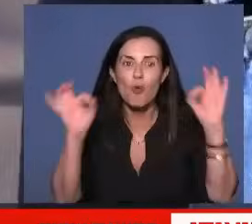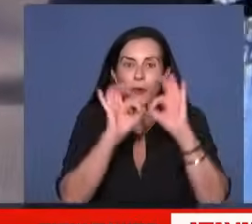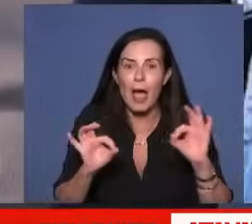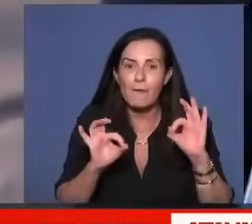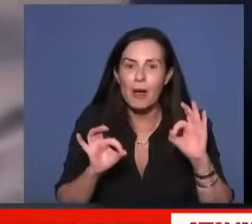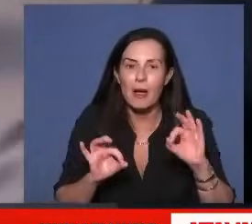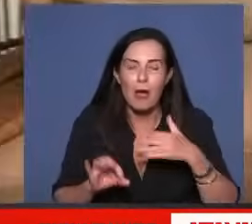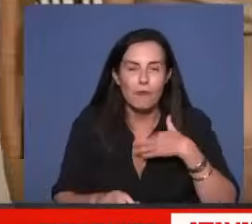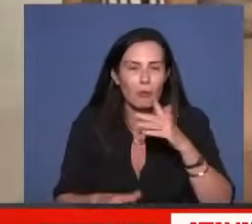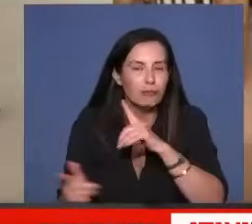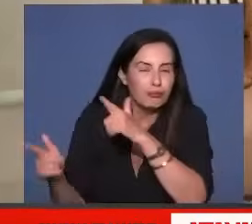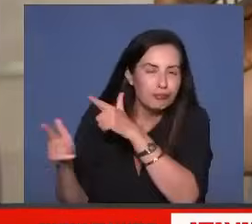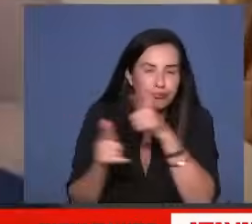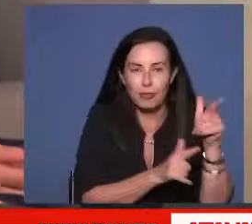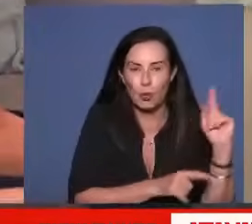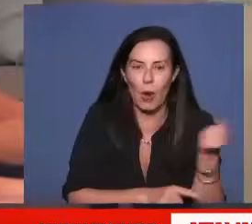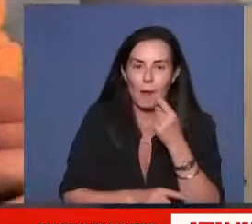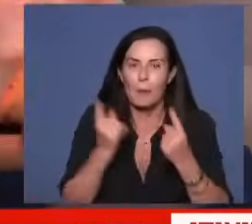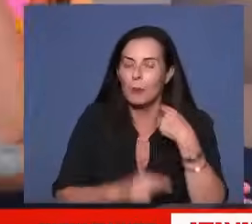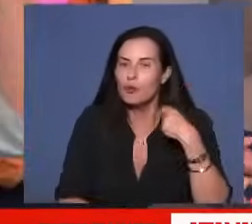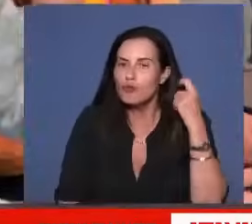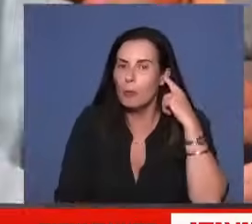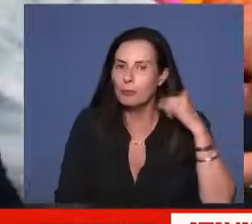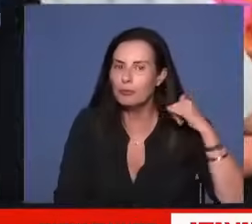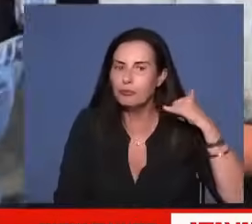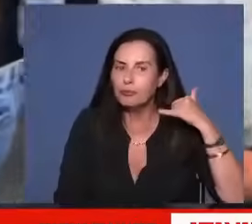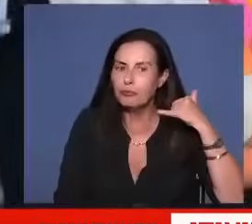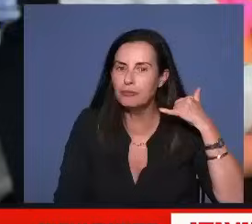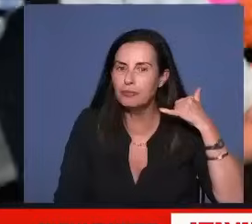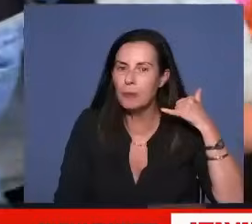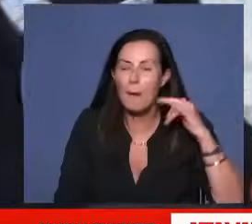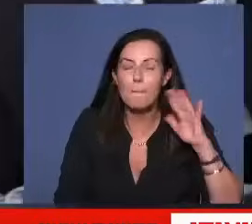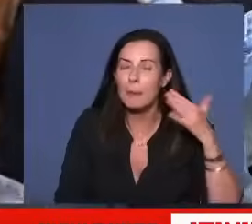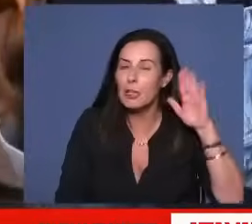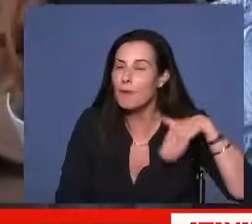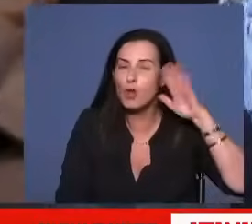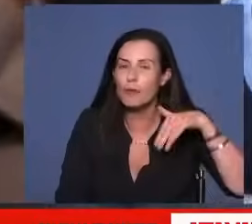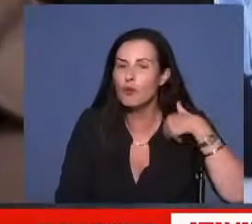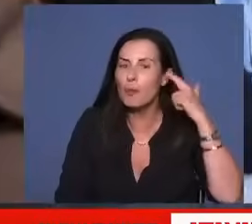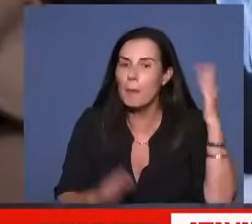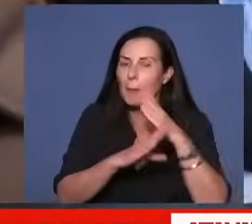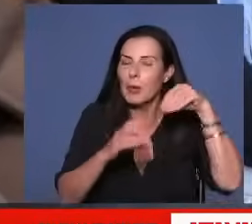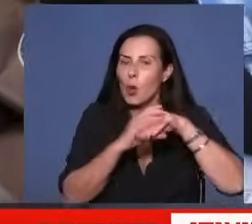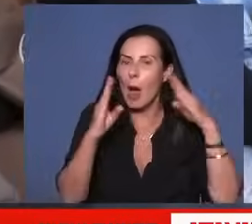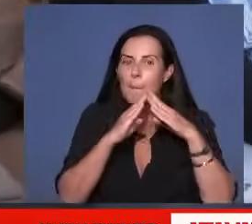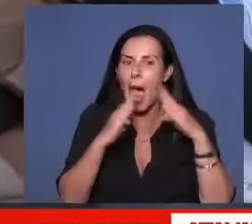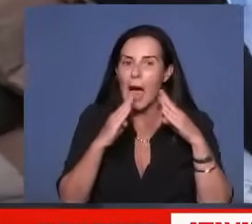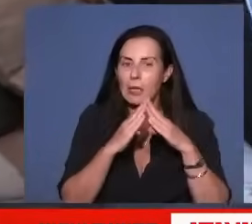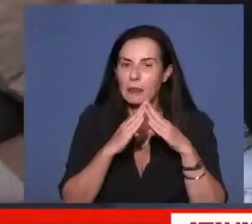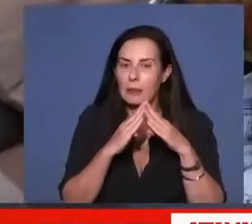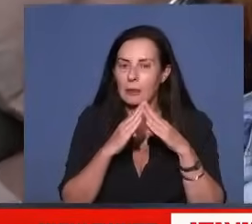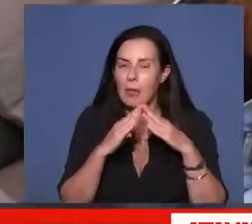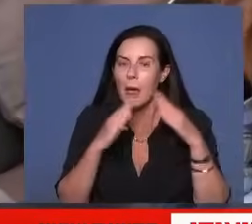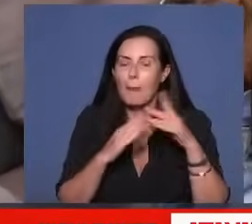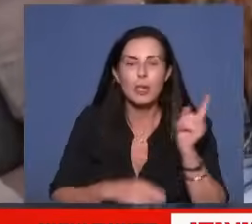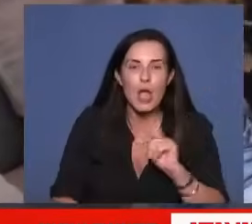אנחנו הורגים את כולם, צ'יק צ'יק צ'ק. ואז פתאום אנחנו שומעים טלפון. מהר, מהר, תבואו, אנחנו שומעים מחבלים לתוך הבית שלנו. בבית